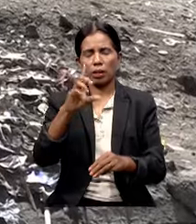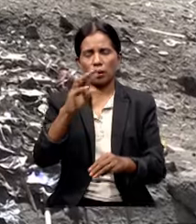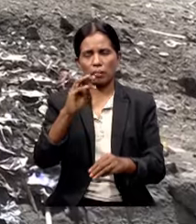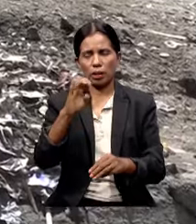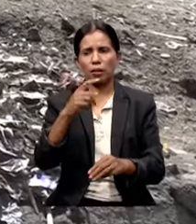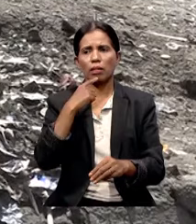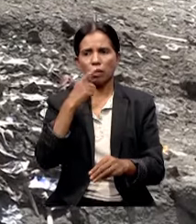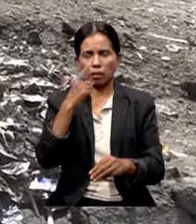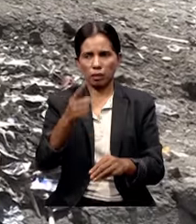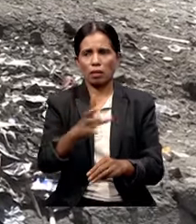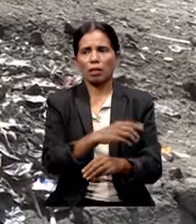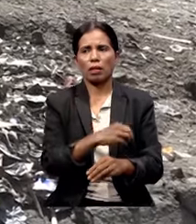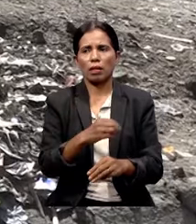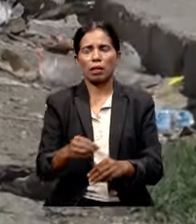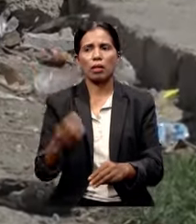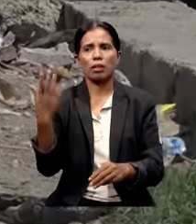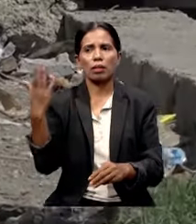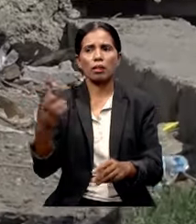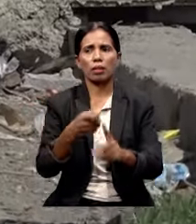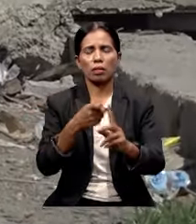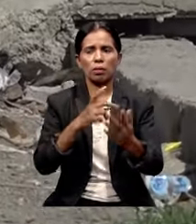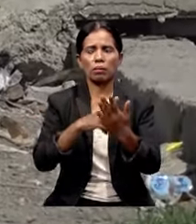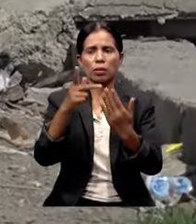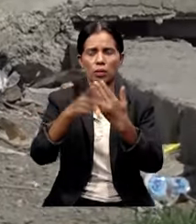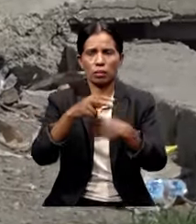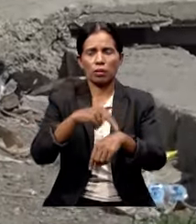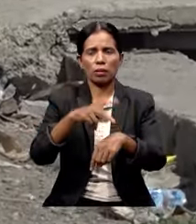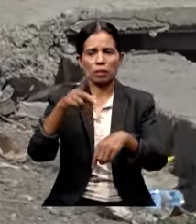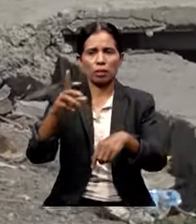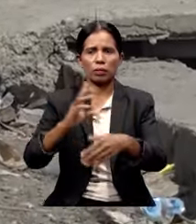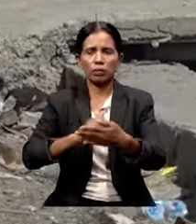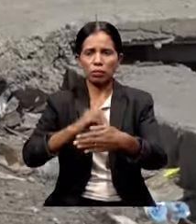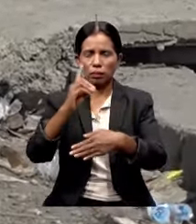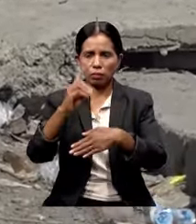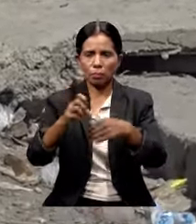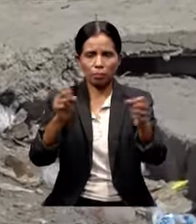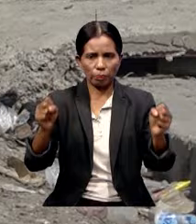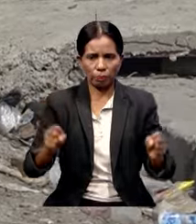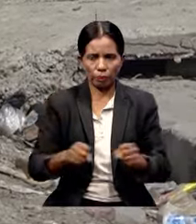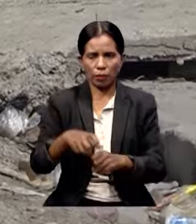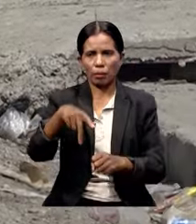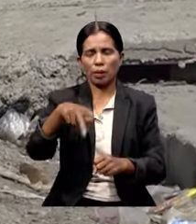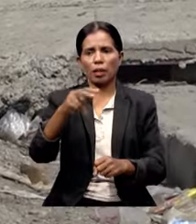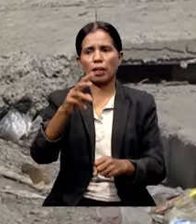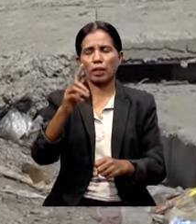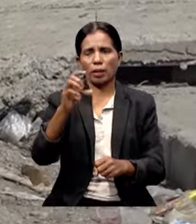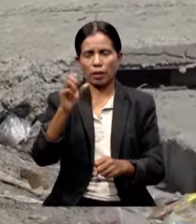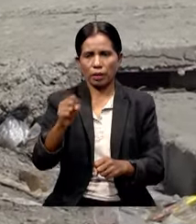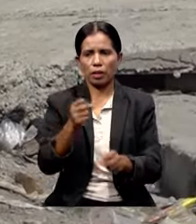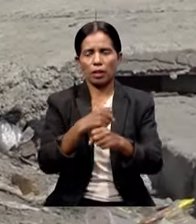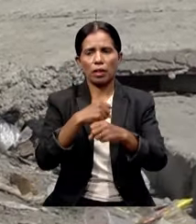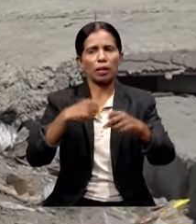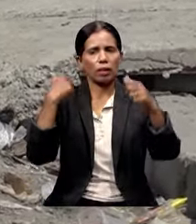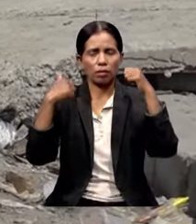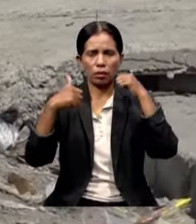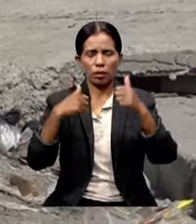Saldanha Ribeiro hateten nia parte li husi programa nasional desenvolvimento suku KPNDS halau ona ni